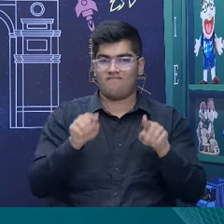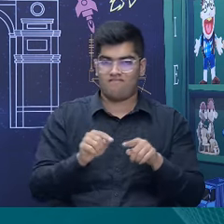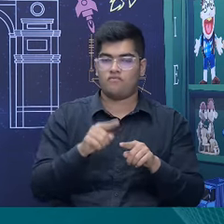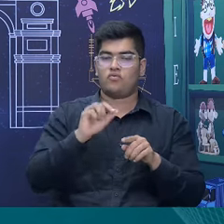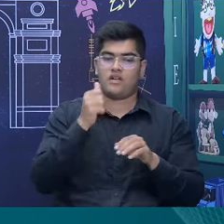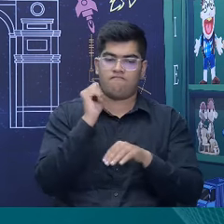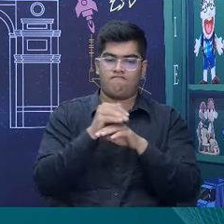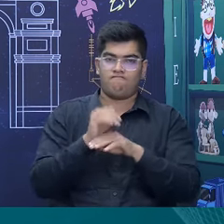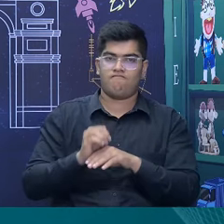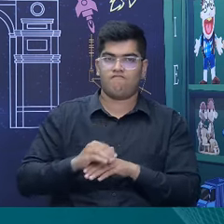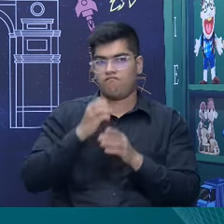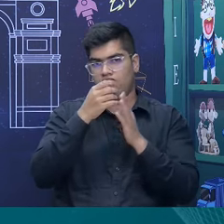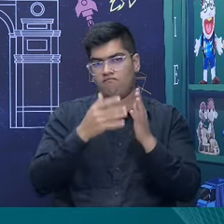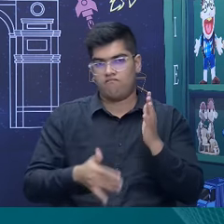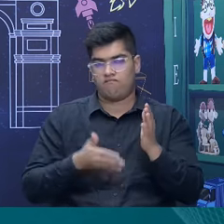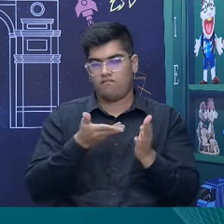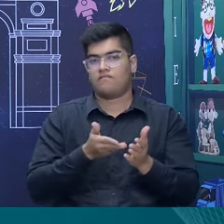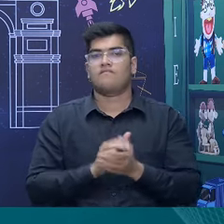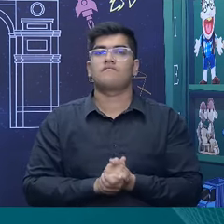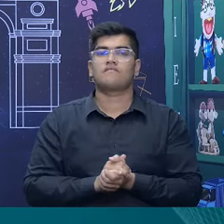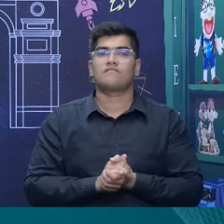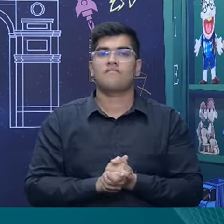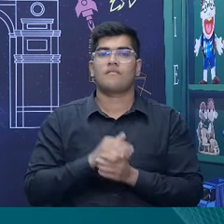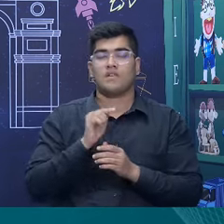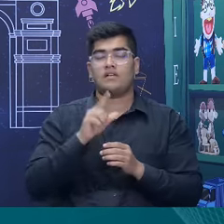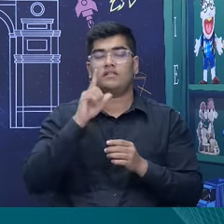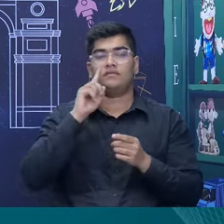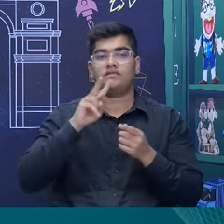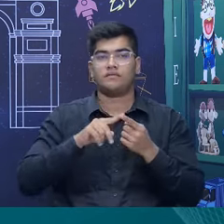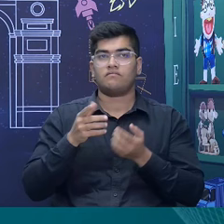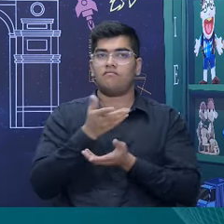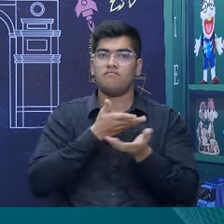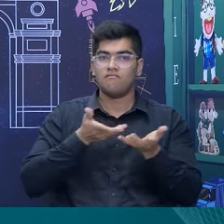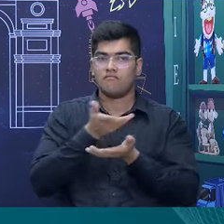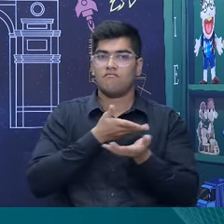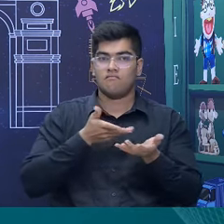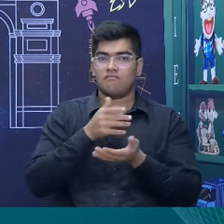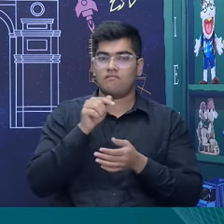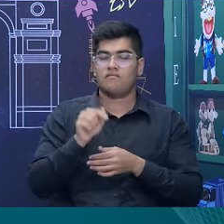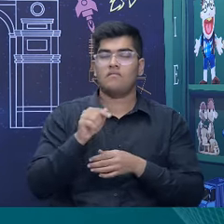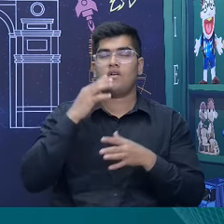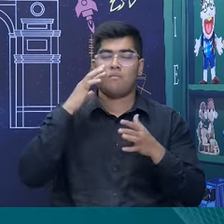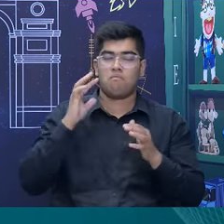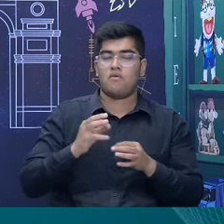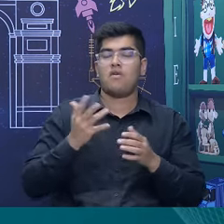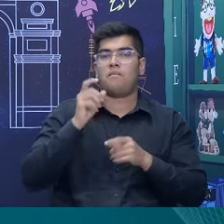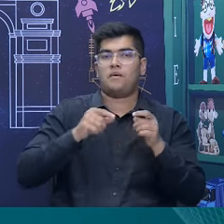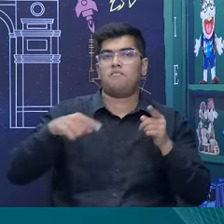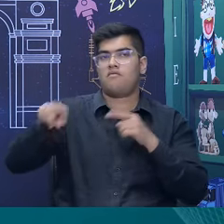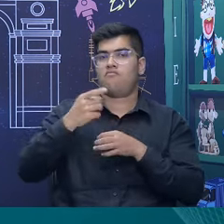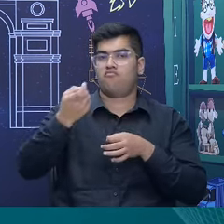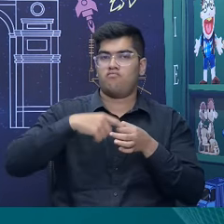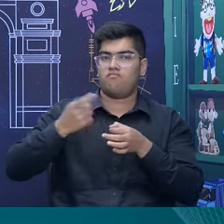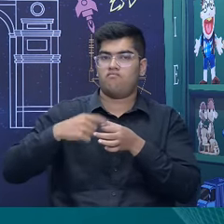अपनी प्रतिक्रियाएं प्रश्न भेजते रहे क्योंकि लाइव इंटरेक्ट सेशन में आपके प्रश्नों का जुड़ना बहुत जरूरी है तो चलिए